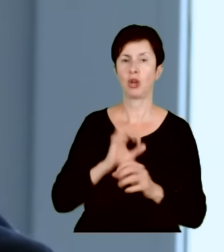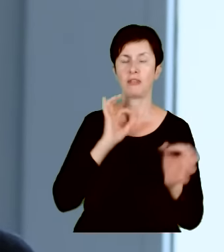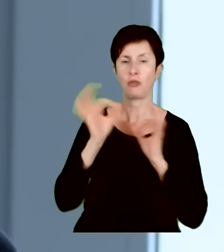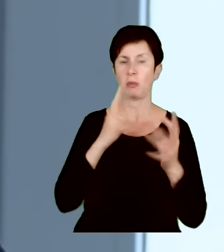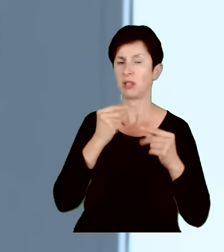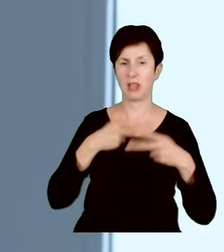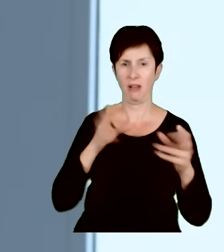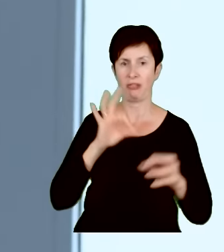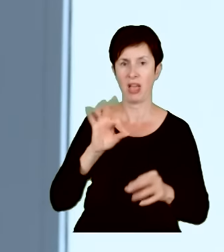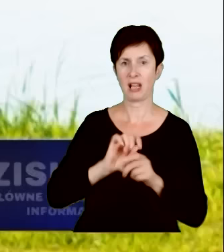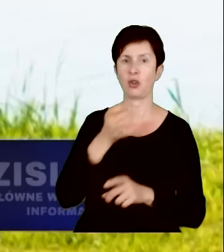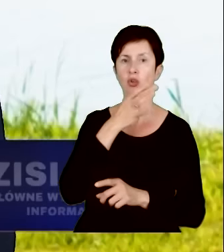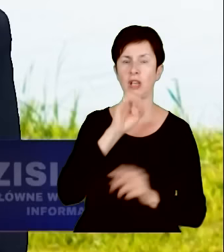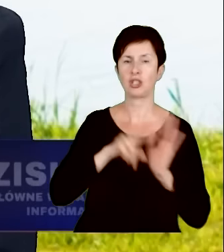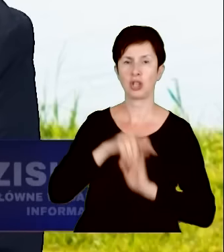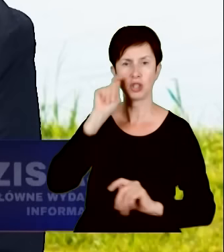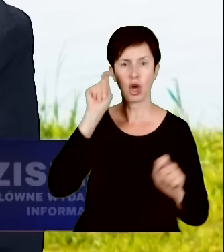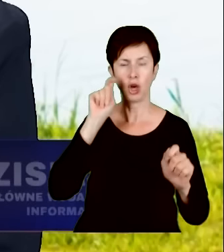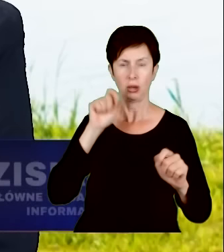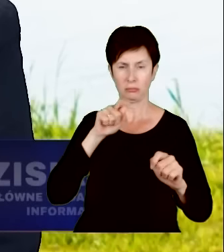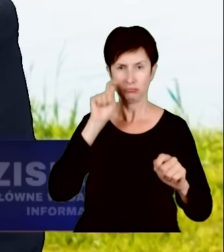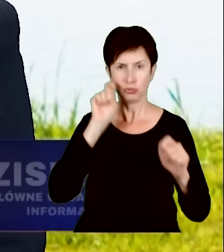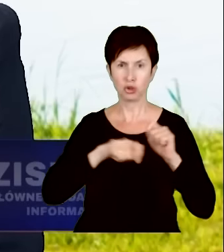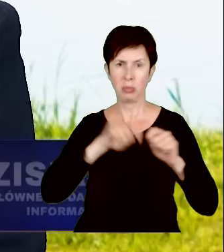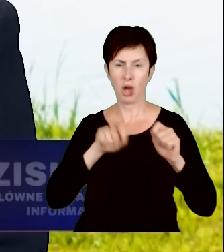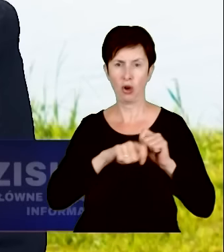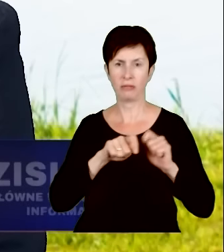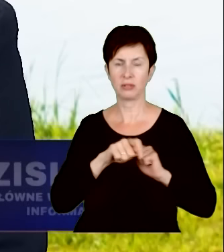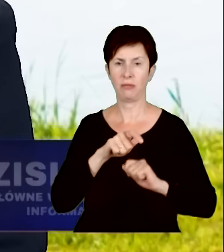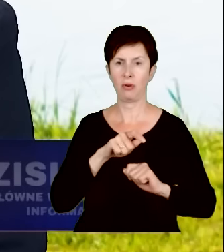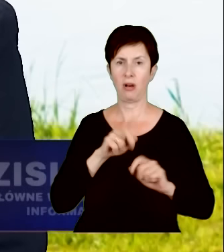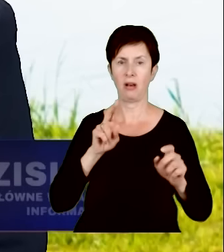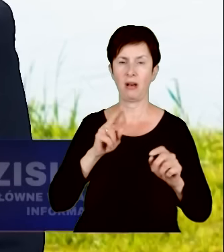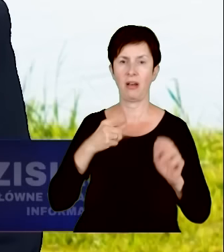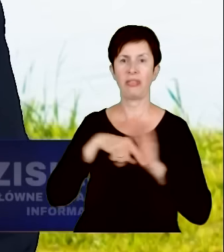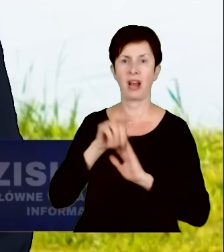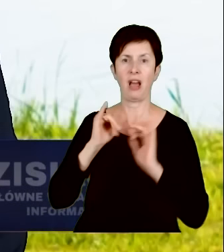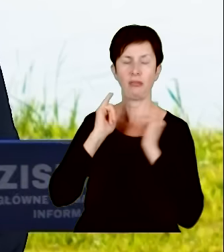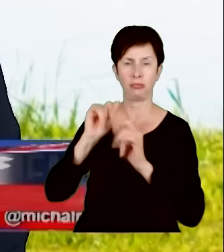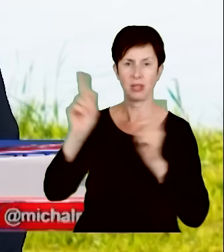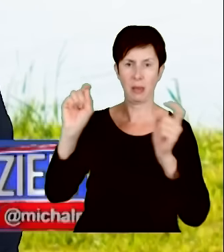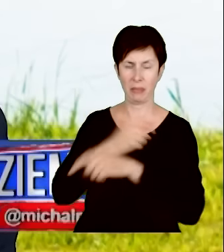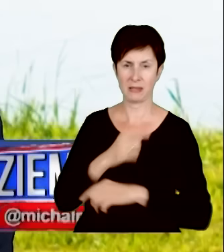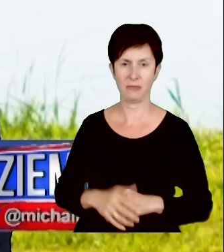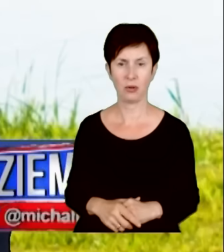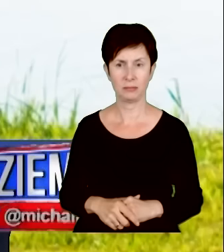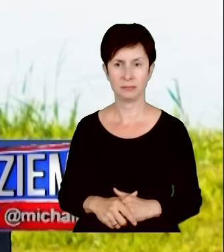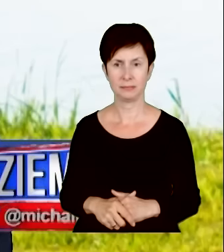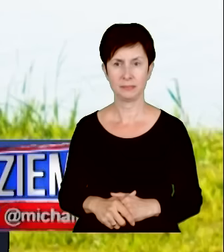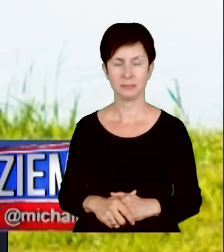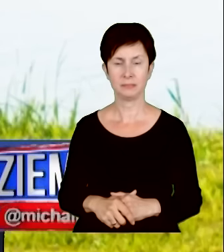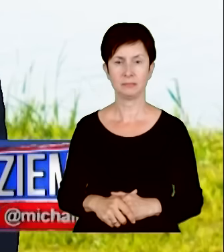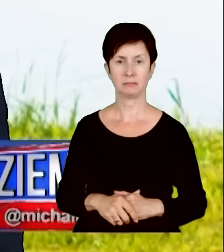szpiegostwo na rzecz obcego wywiadu to jest instancja Sądowa w systemie odwoławczym która może zadecydować o